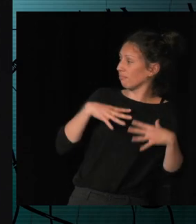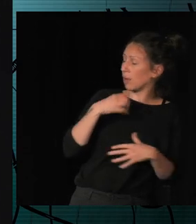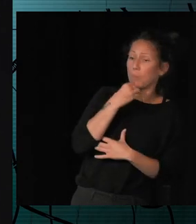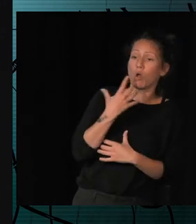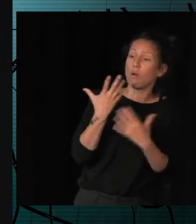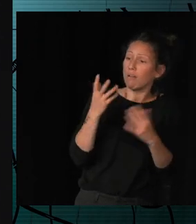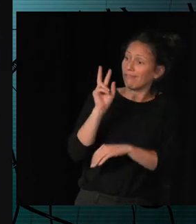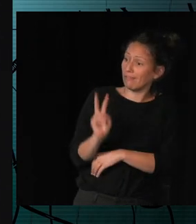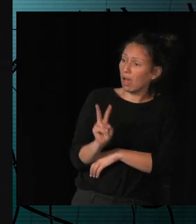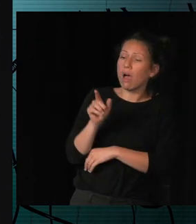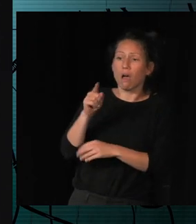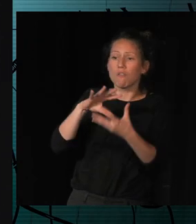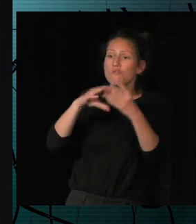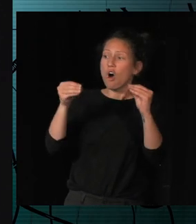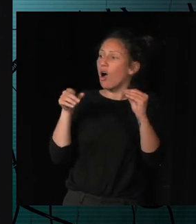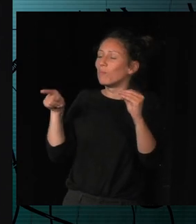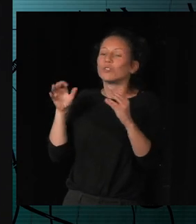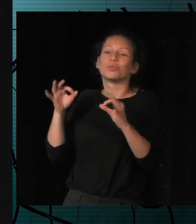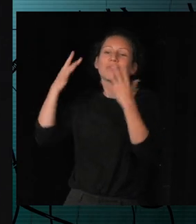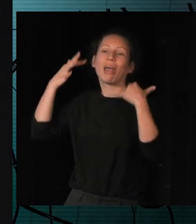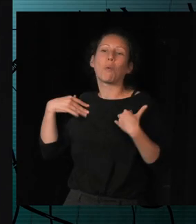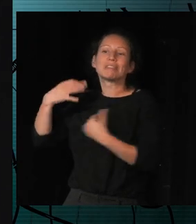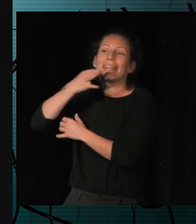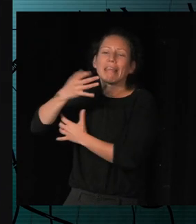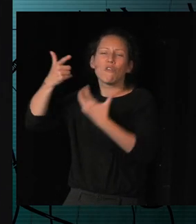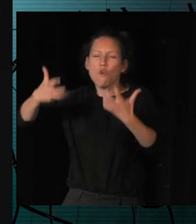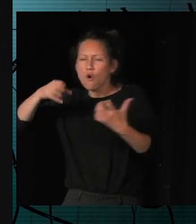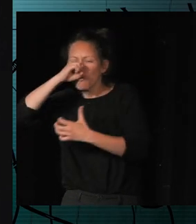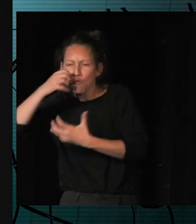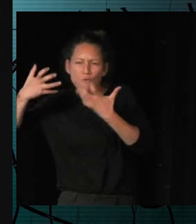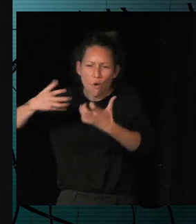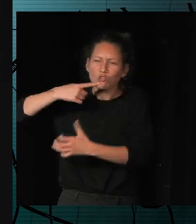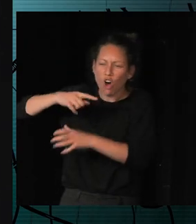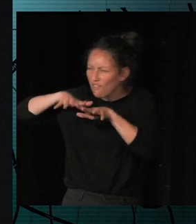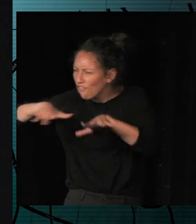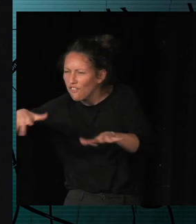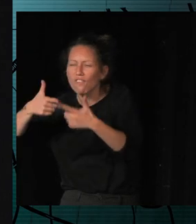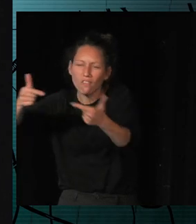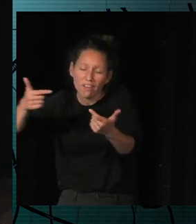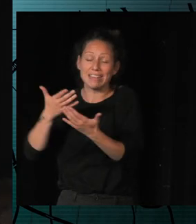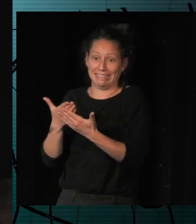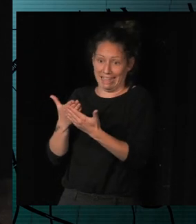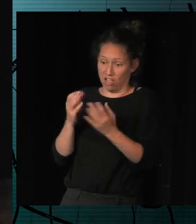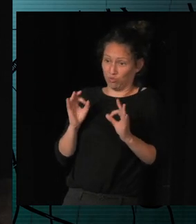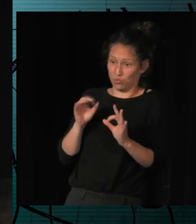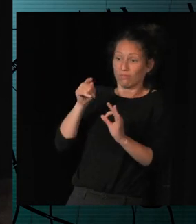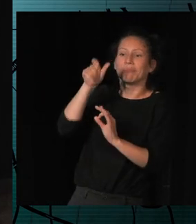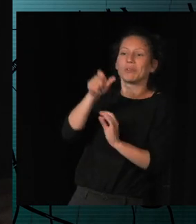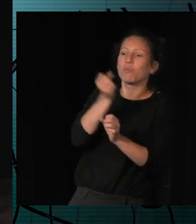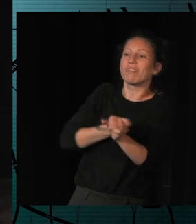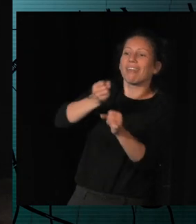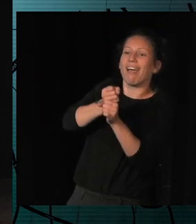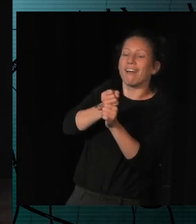que tu disais Taous tu parlais tu veux du cul tu veux du du sang enfin de la mort et tout non mais c'est que le l'un des créateurs de Silent 2 disait en